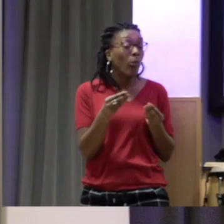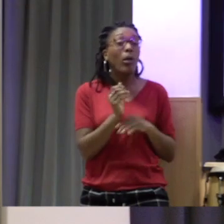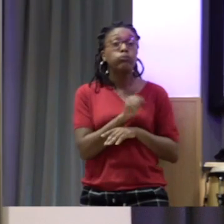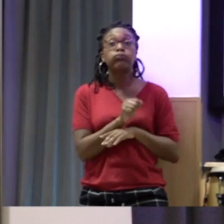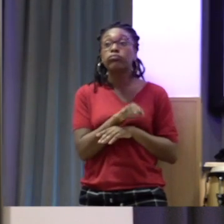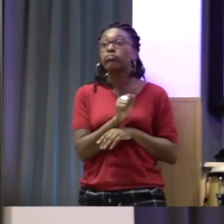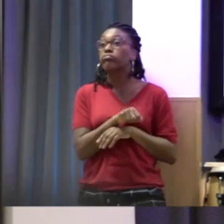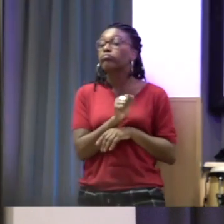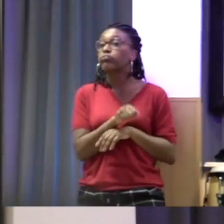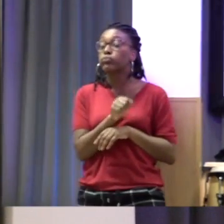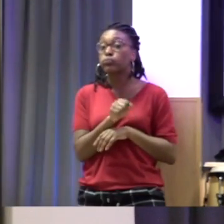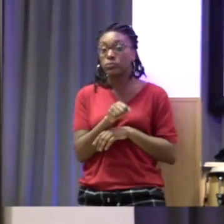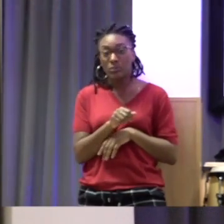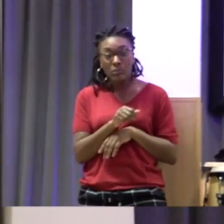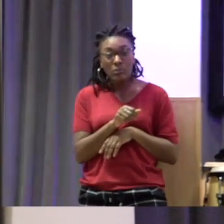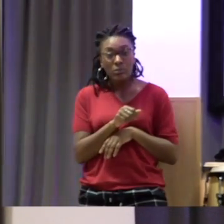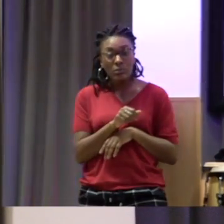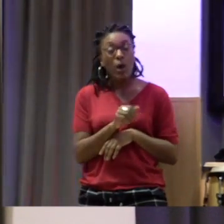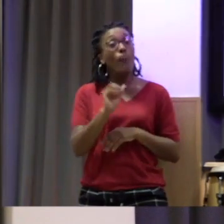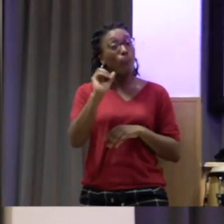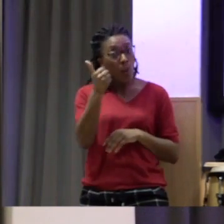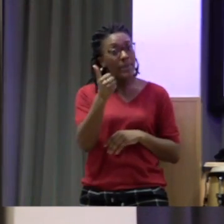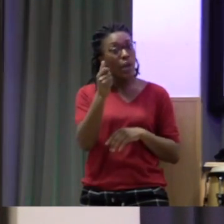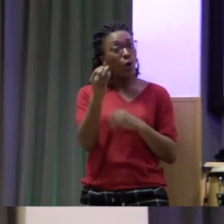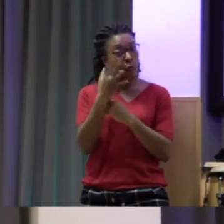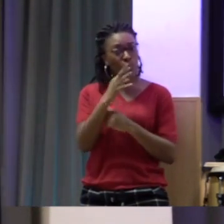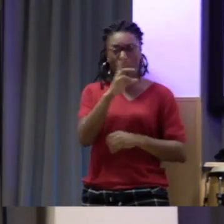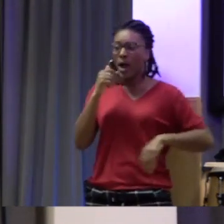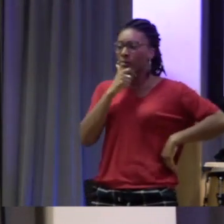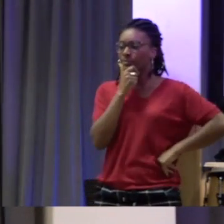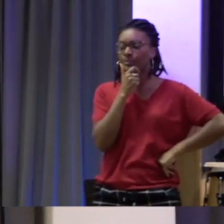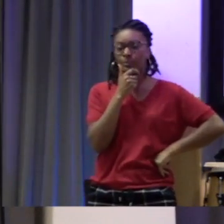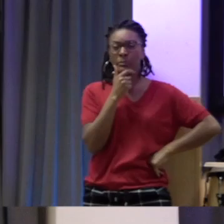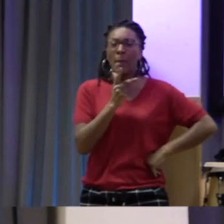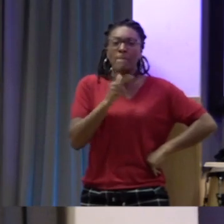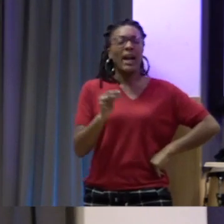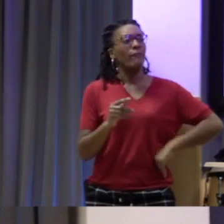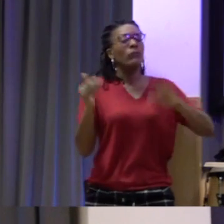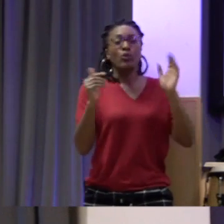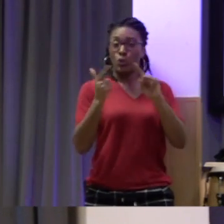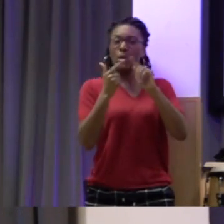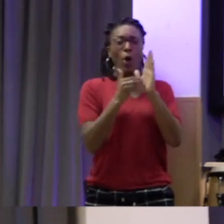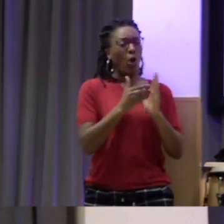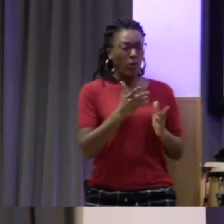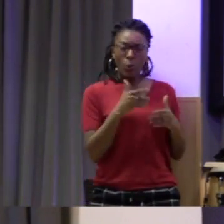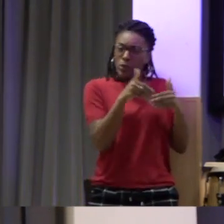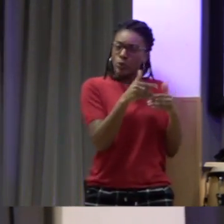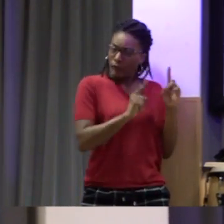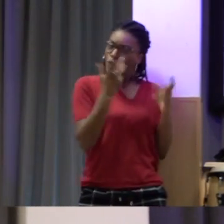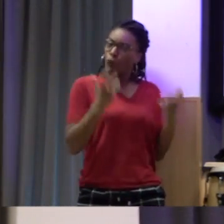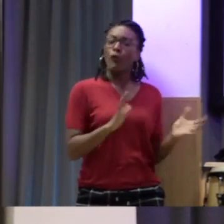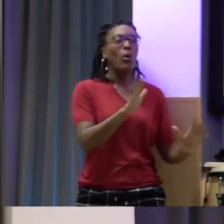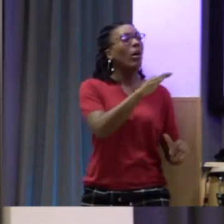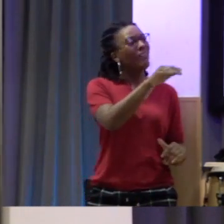indifférence. Malgré ce premier refus, le roi, qu'est-ce qu'il fait ? Mais il continue ses préparatifs. Et